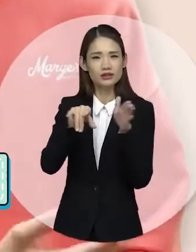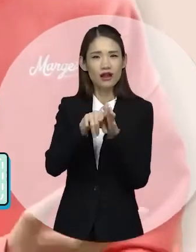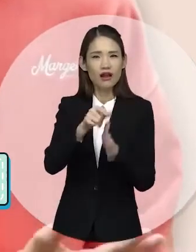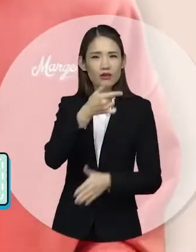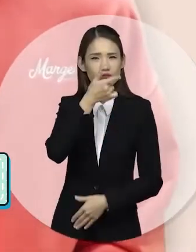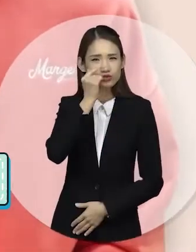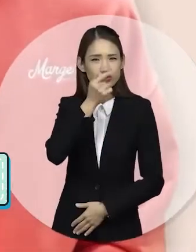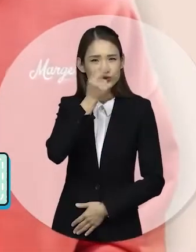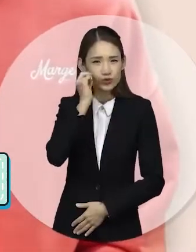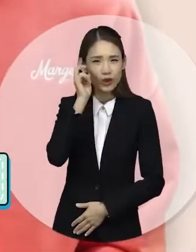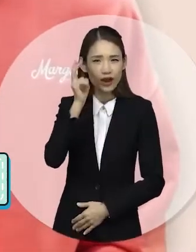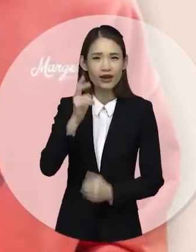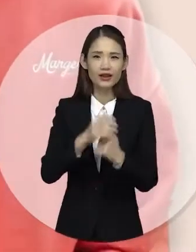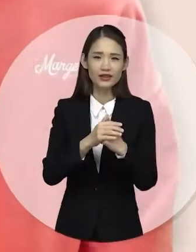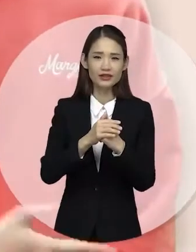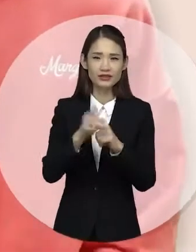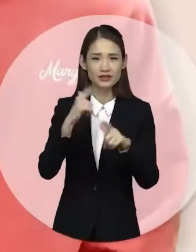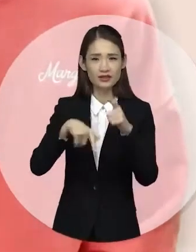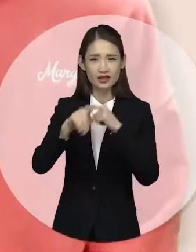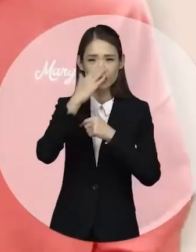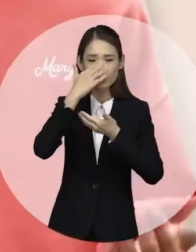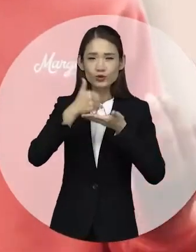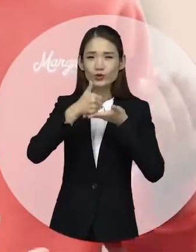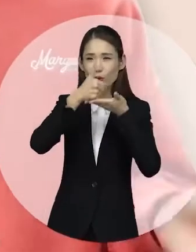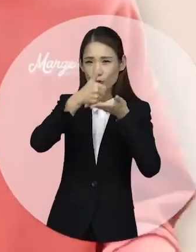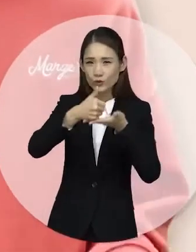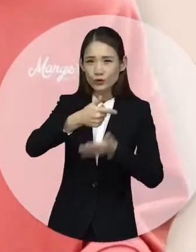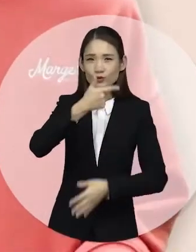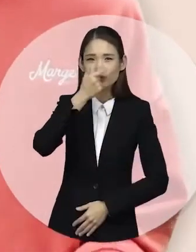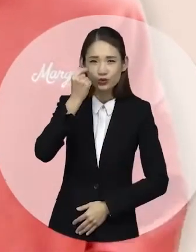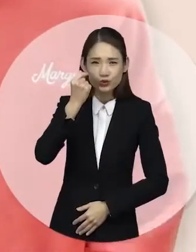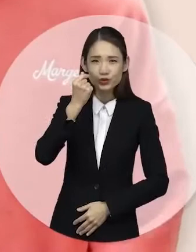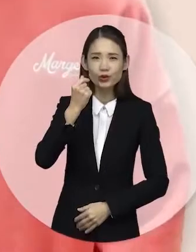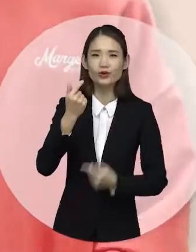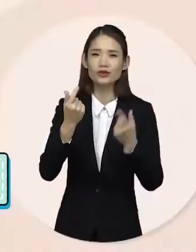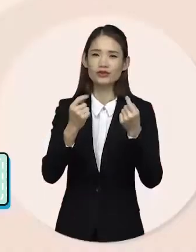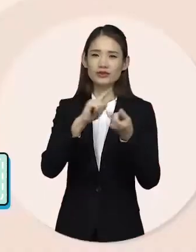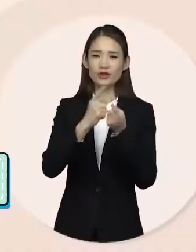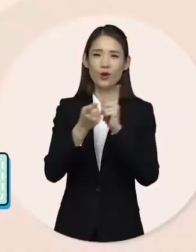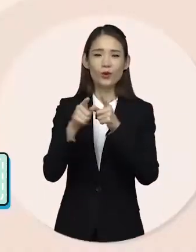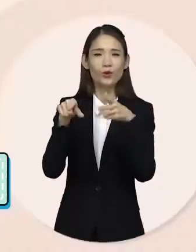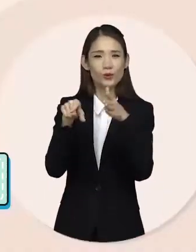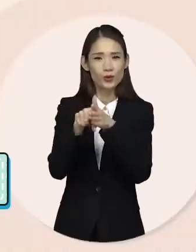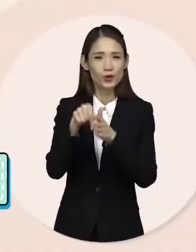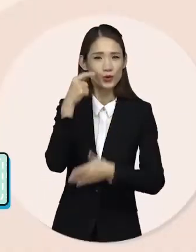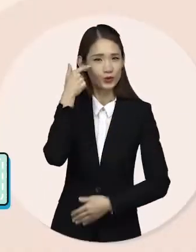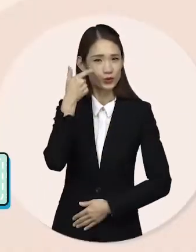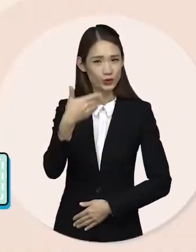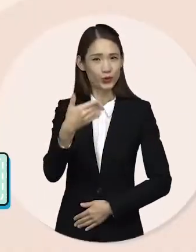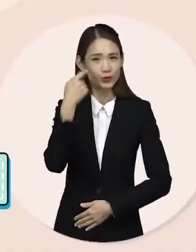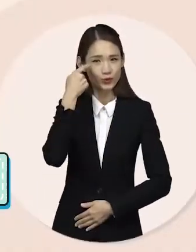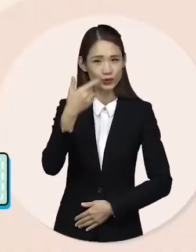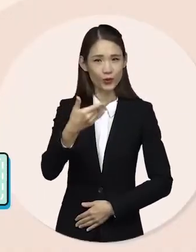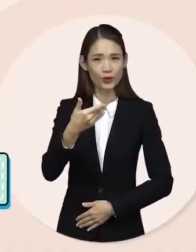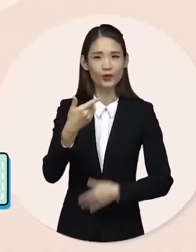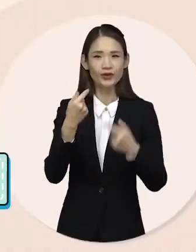때문에 신뢰가 부족했던 게 아닌가. 그럼 더 나아가서 그게 존중이 부족했던 게 아닌가. 조금 더 서로 믿고 물어보고 그런 것이